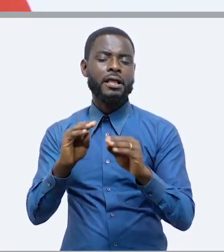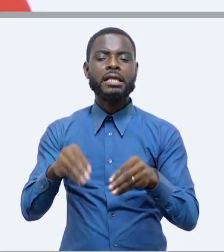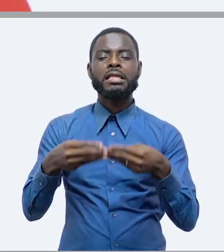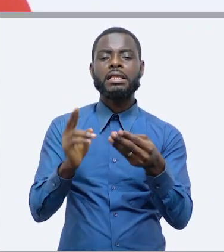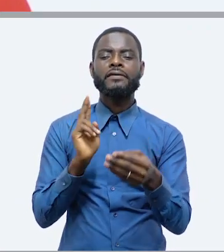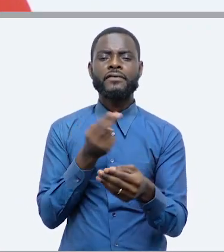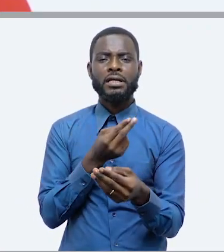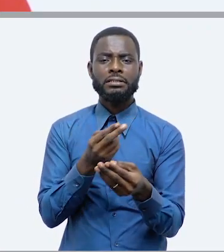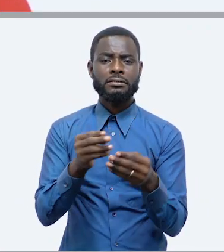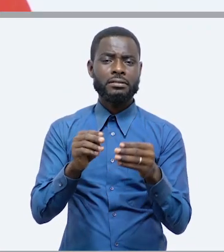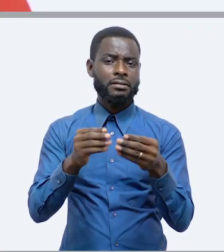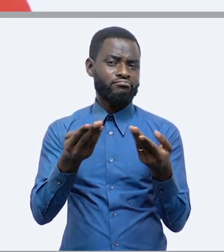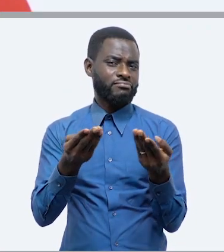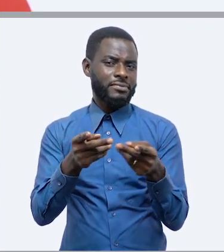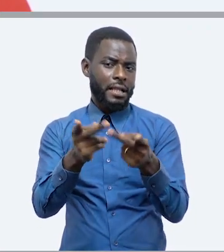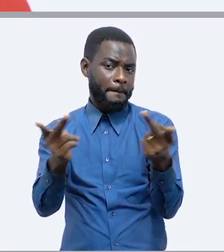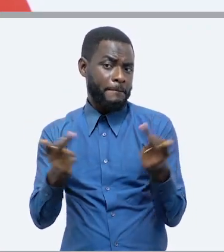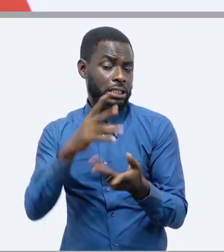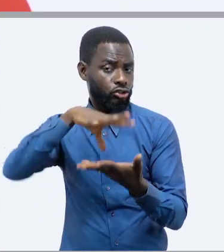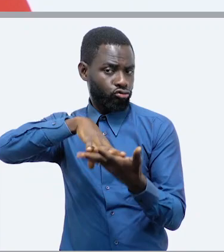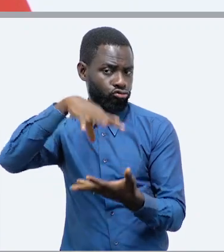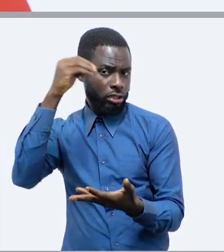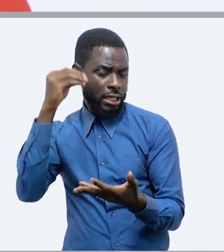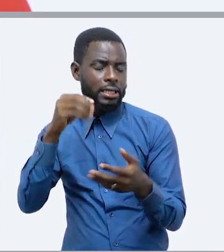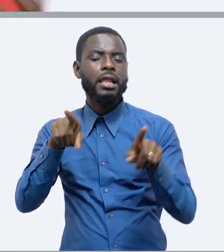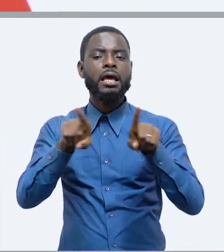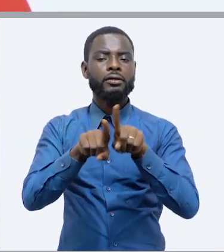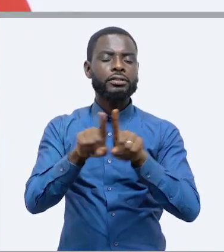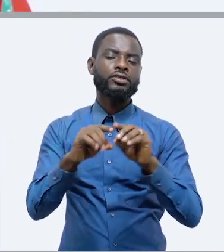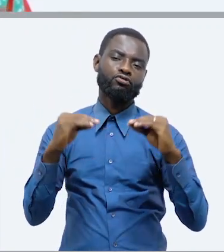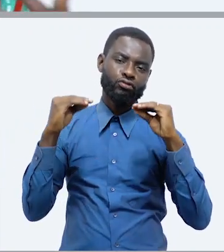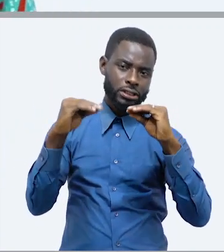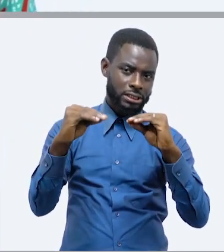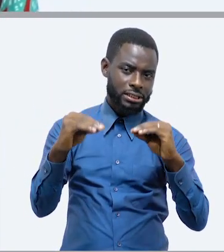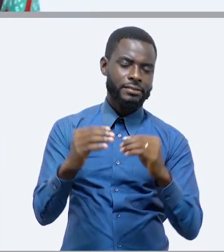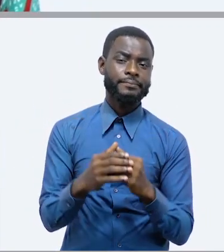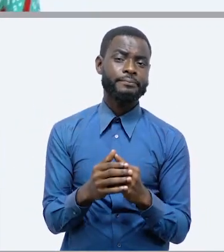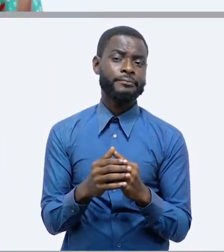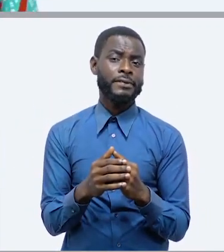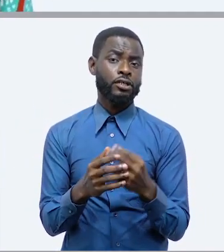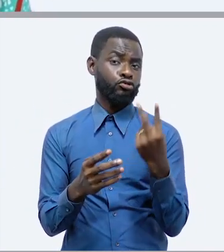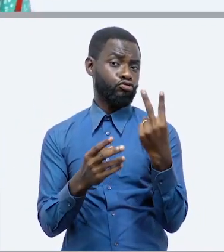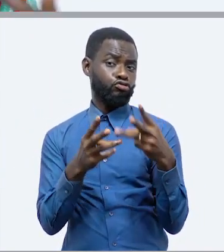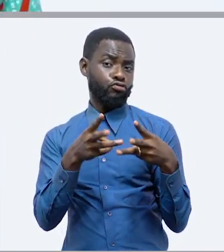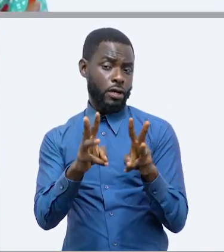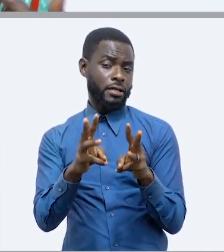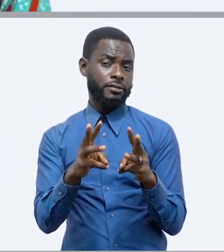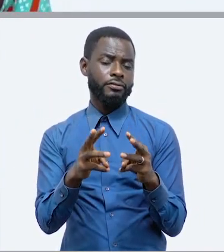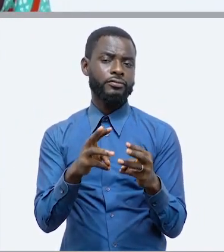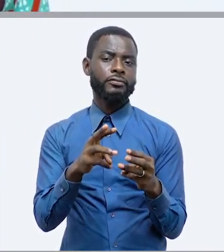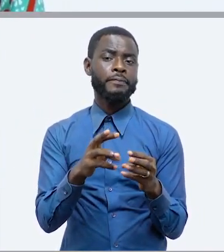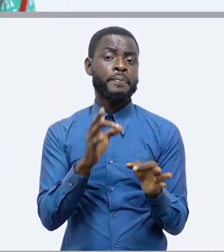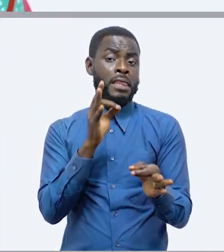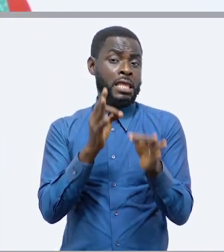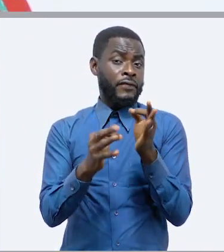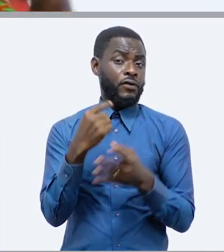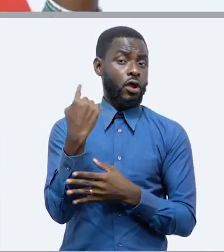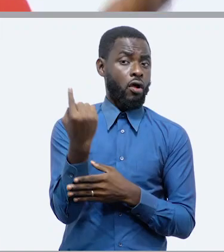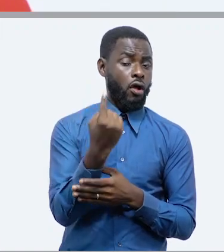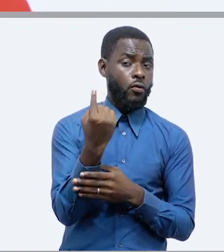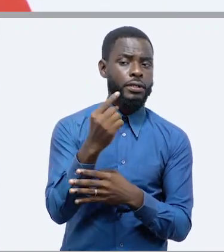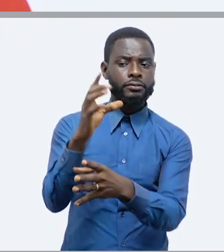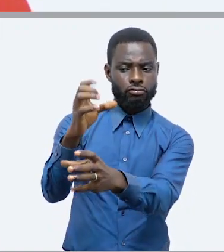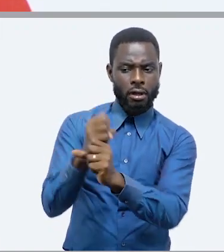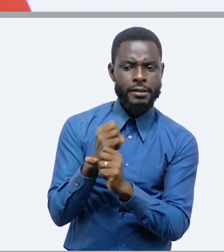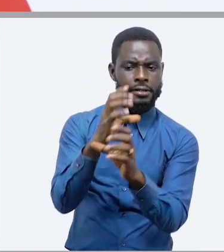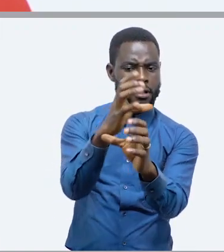na anyo bo ni enye emashi. Beko me yele ke buwa moko. Nga woko. No ke ha moko. Ni wase e